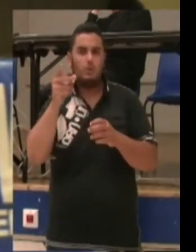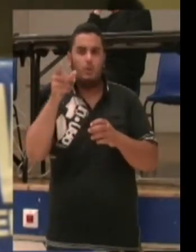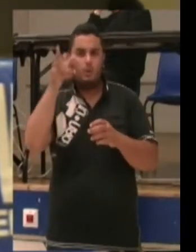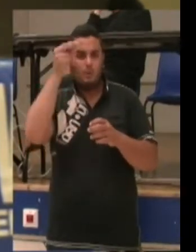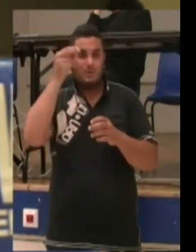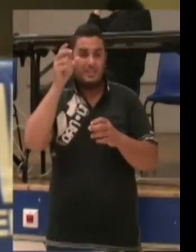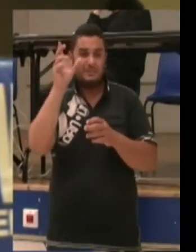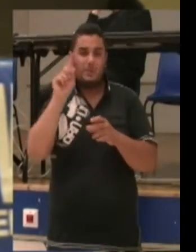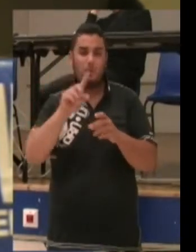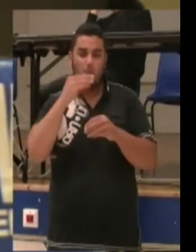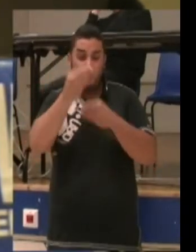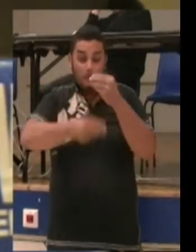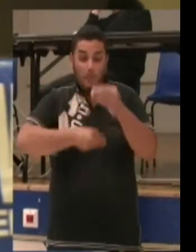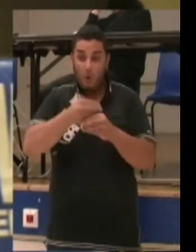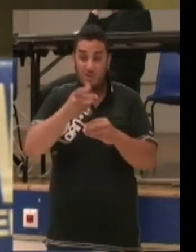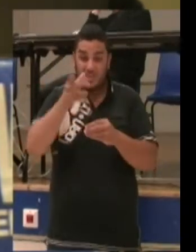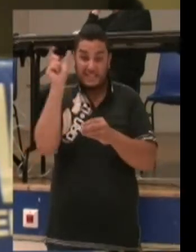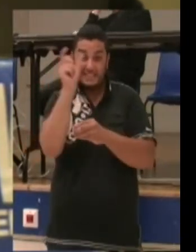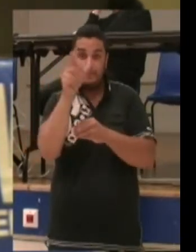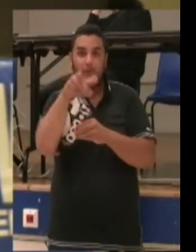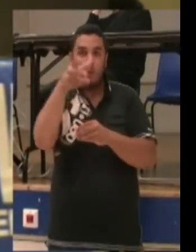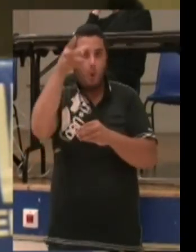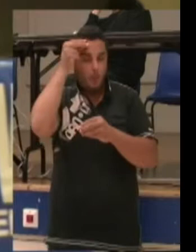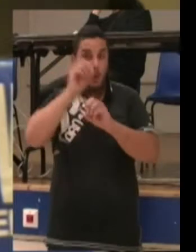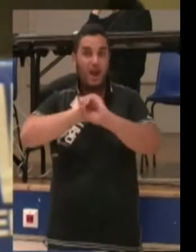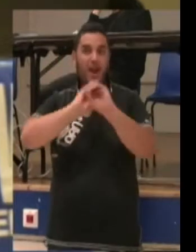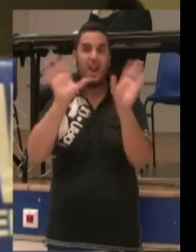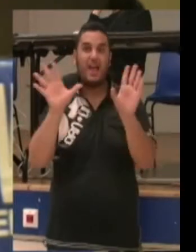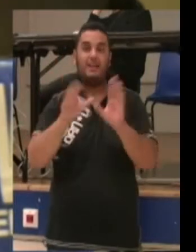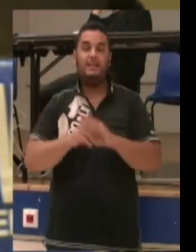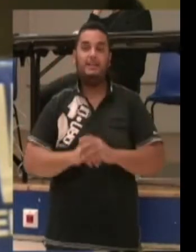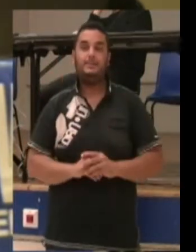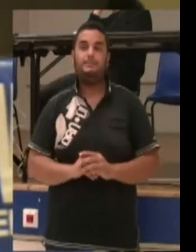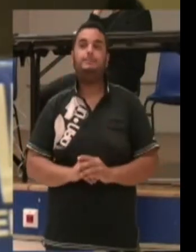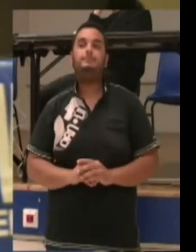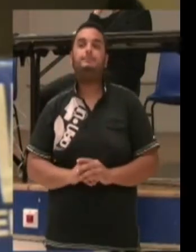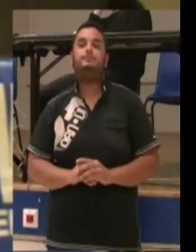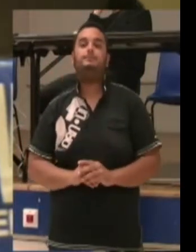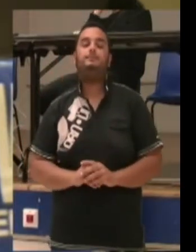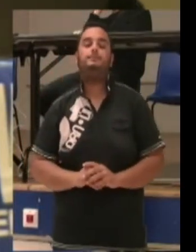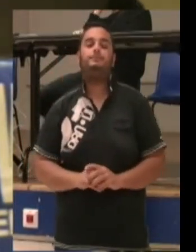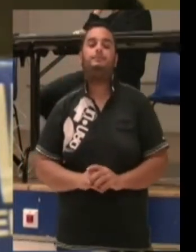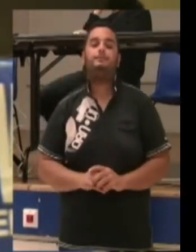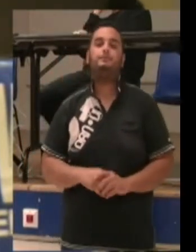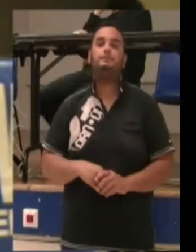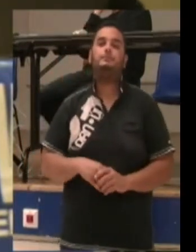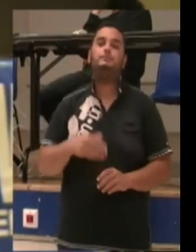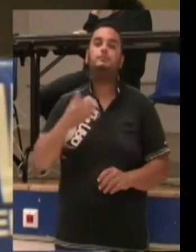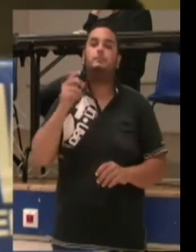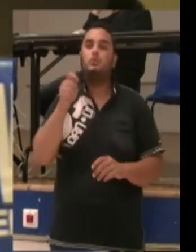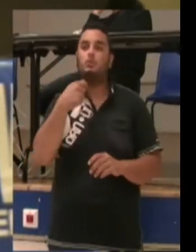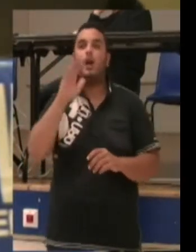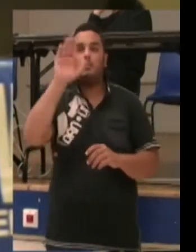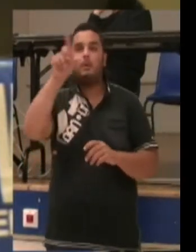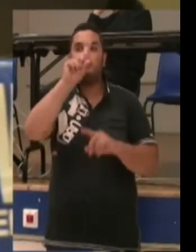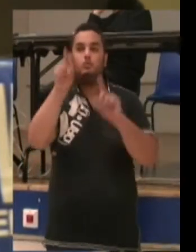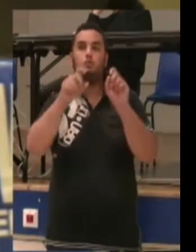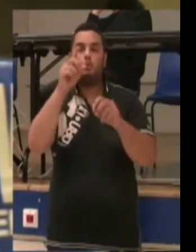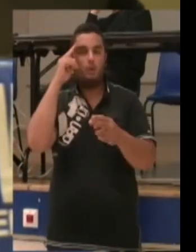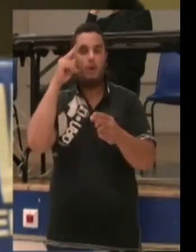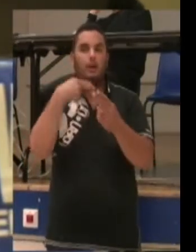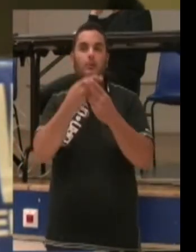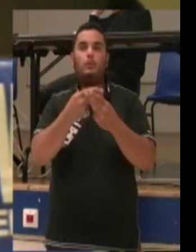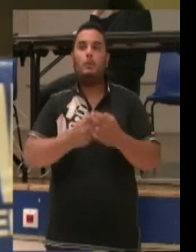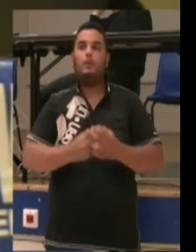monde, comprendre le monde qui nous entoure. Donc bien sûr, sans prétendre avoir réponse à tout. Hein. Nous avons également, pour les